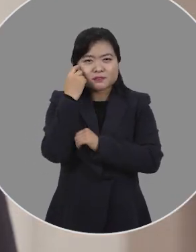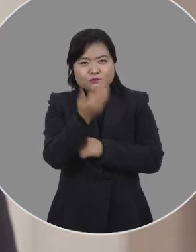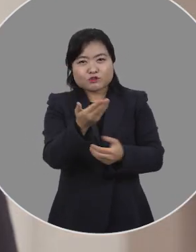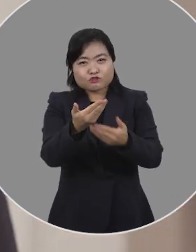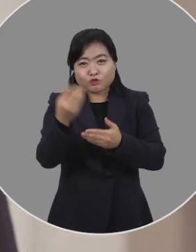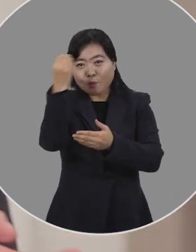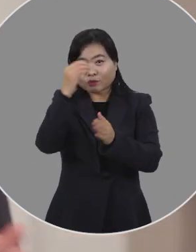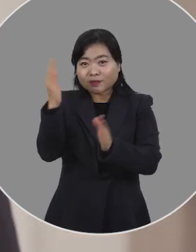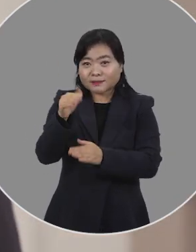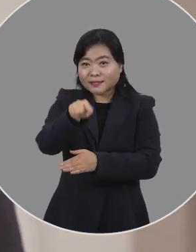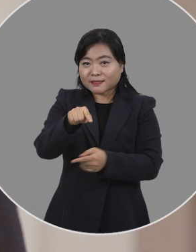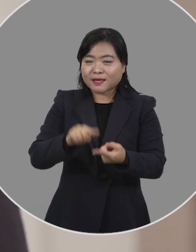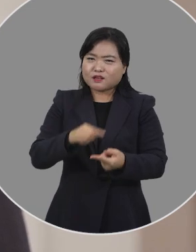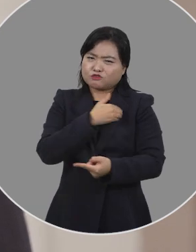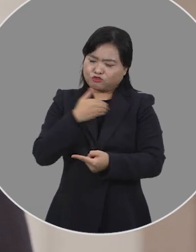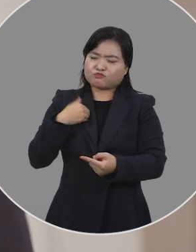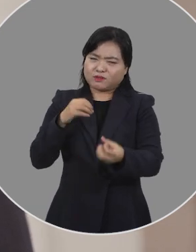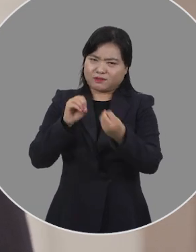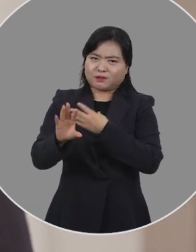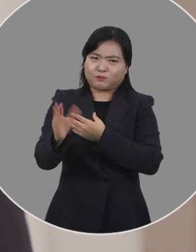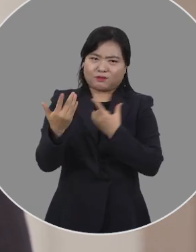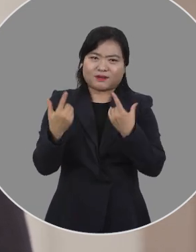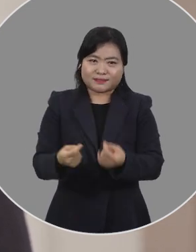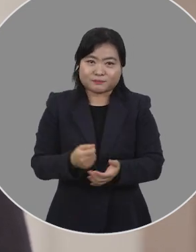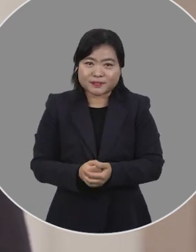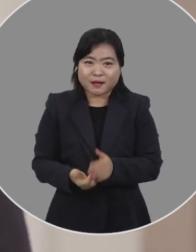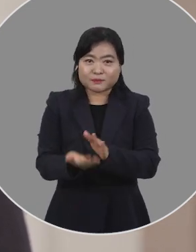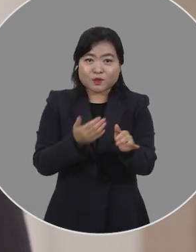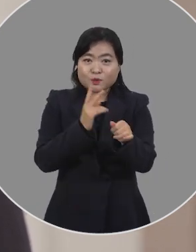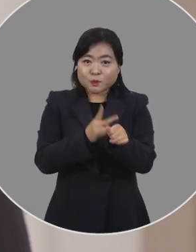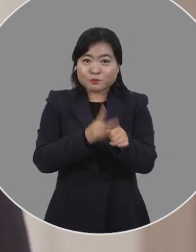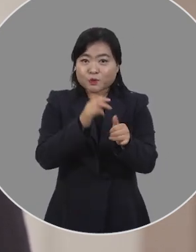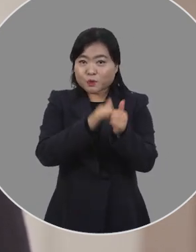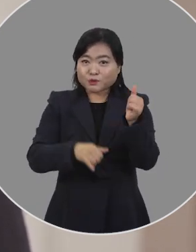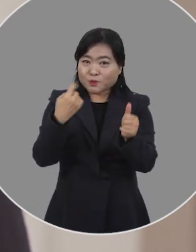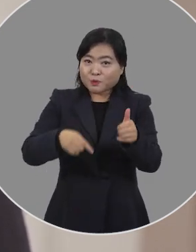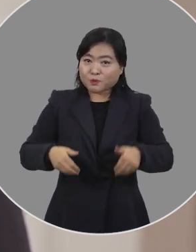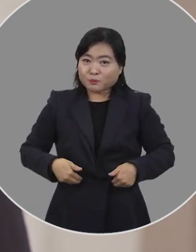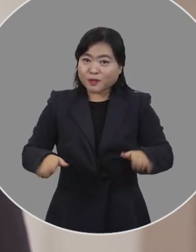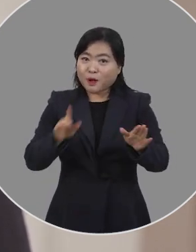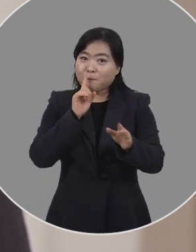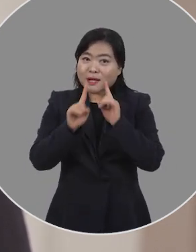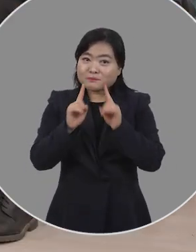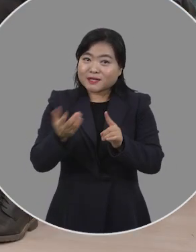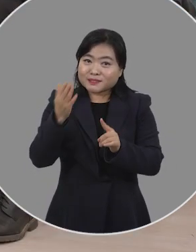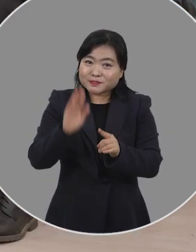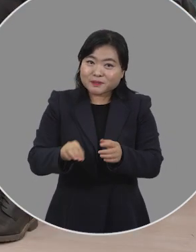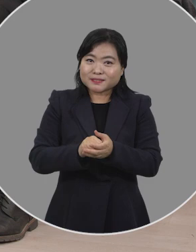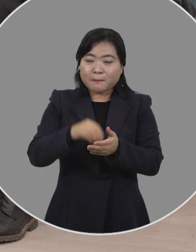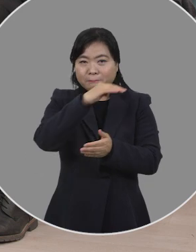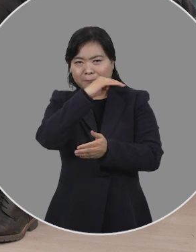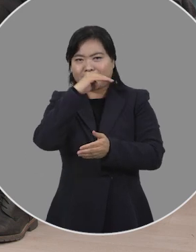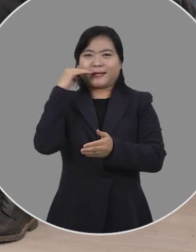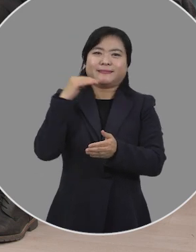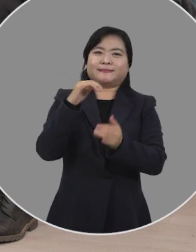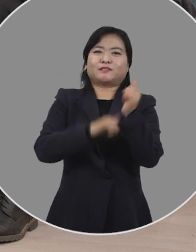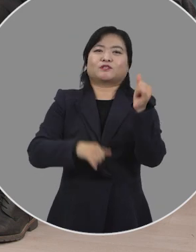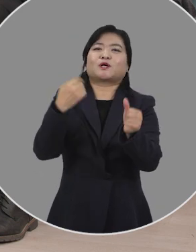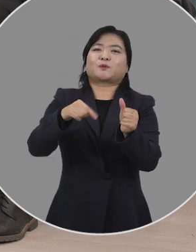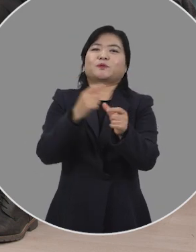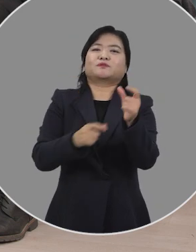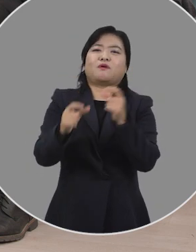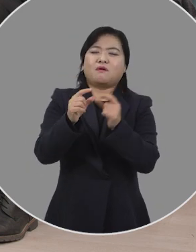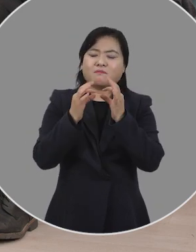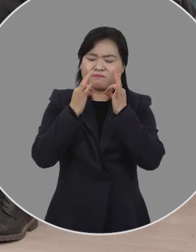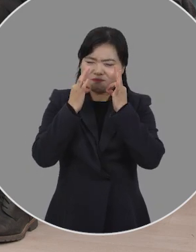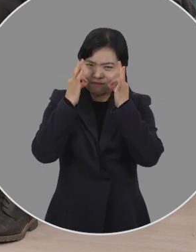해주신 고등학생께 충분히 답이 됐을 것 같은데요. 앞서 교수님께서 역사 교육이 필요 없다고 말씀하셨지만 저는 그 제대로 된 역사 네. 교육은